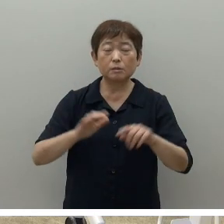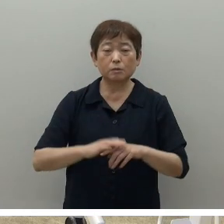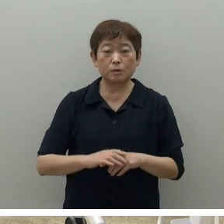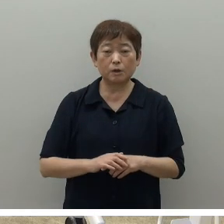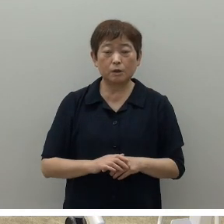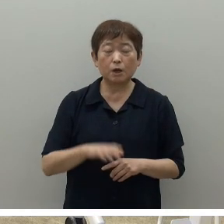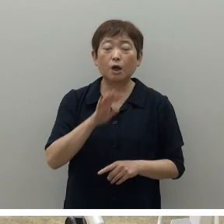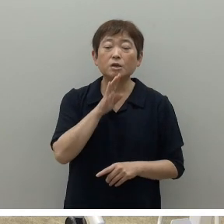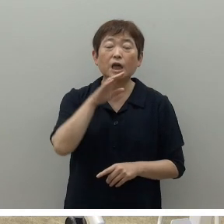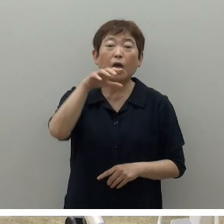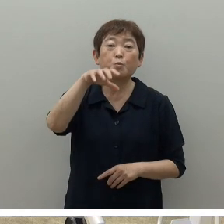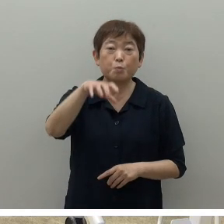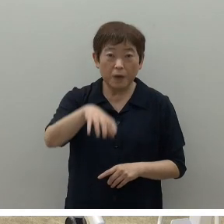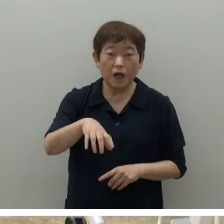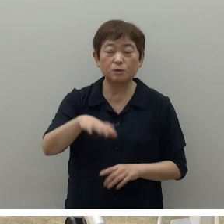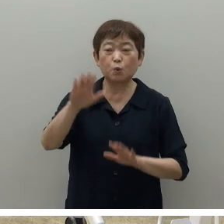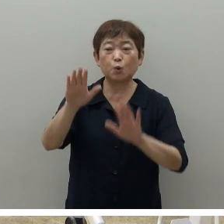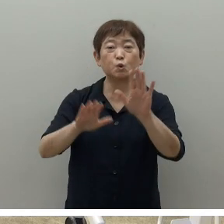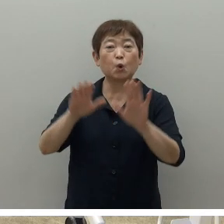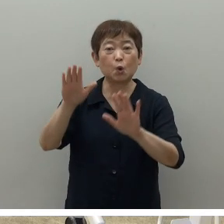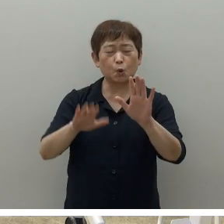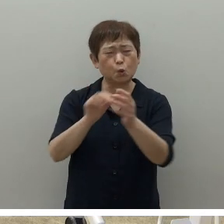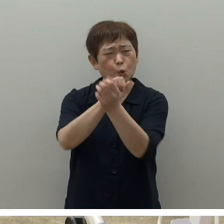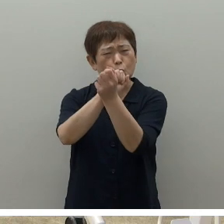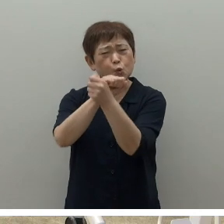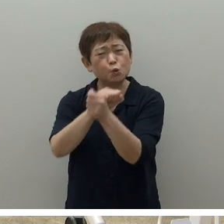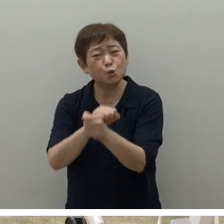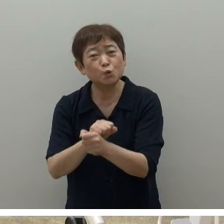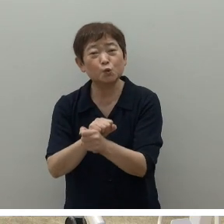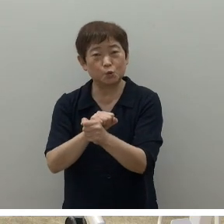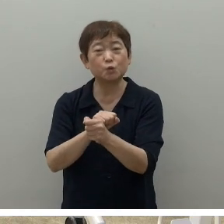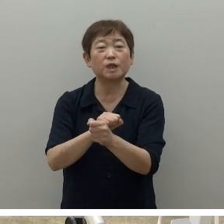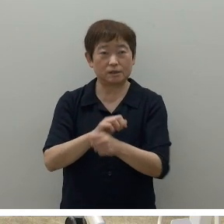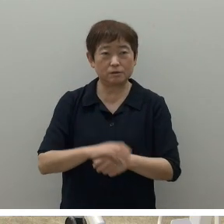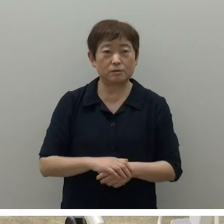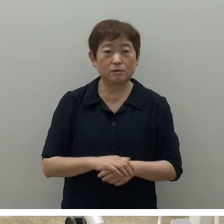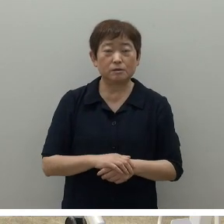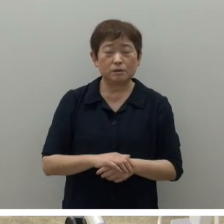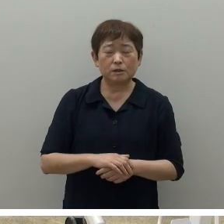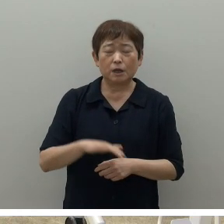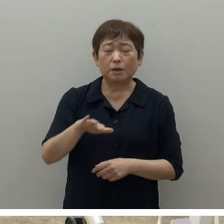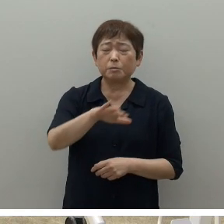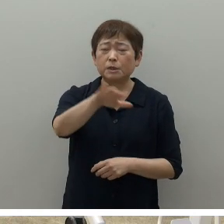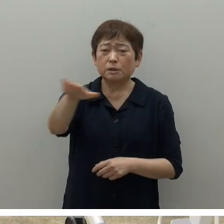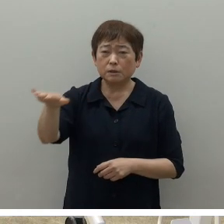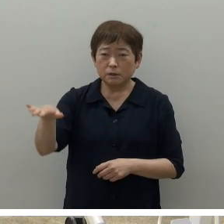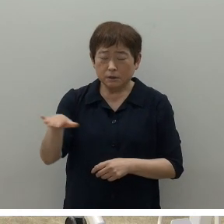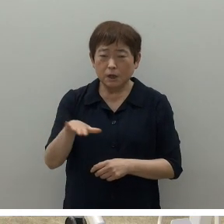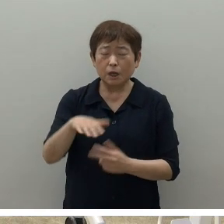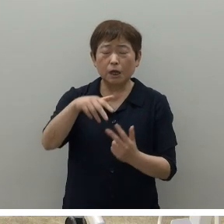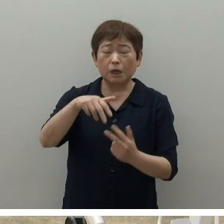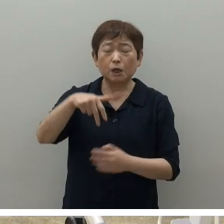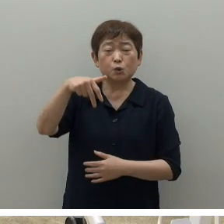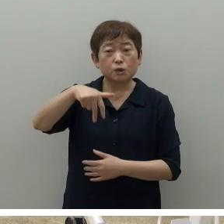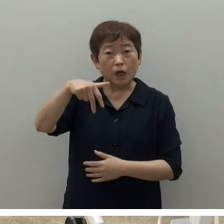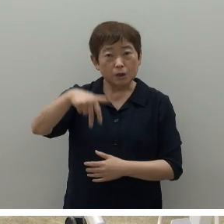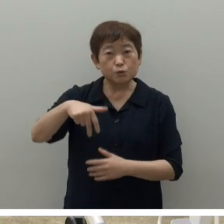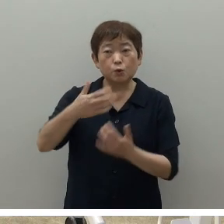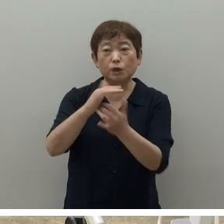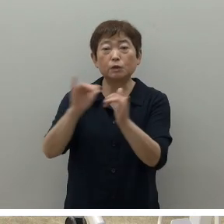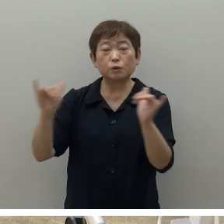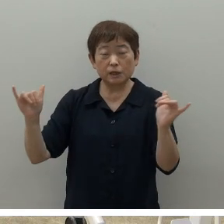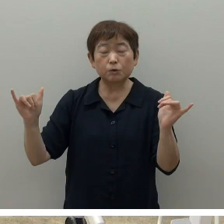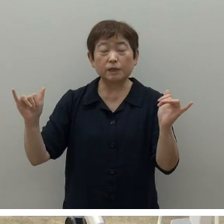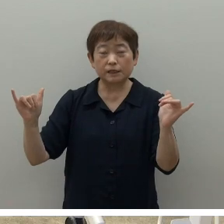ども、毎回やってる間に、まあ、医師の皆様、あとスタッフの皆様もこう円滑にその